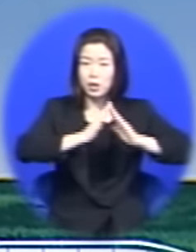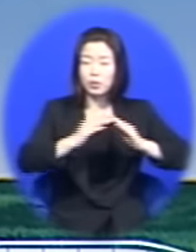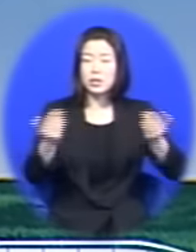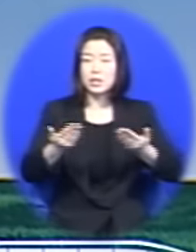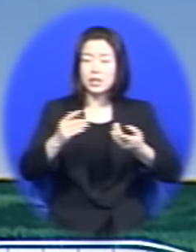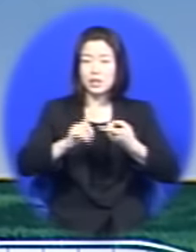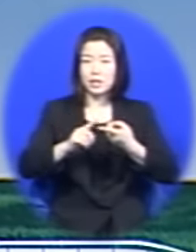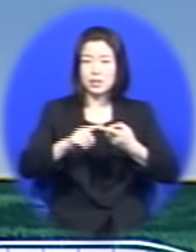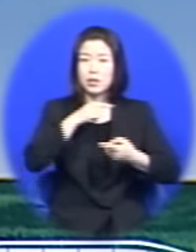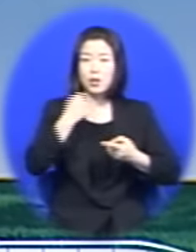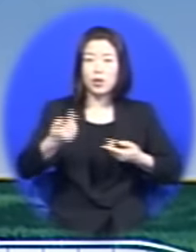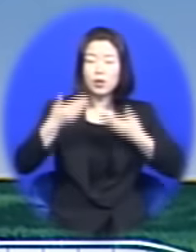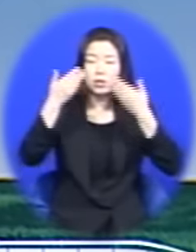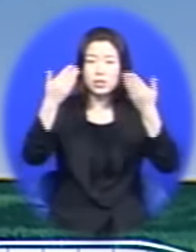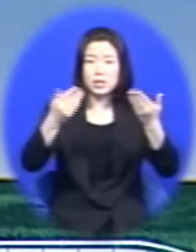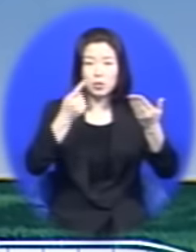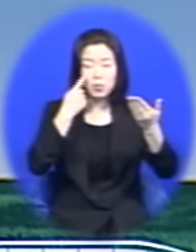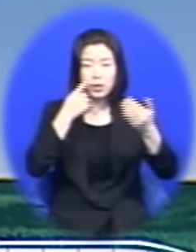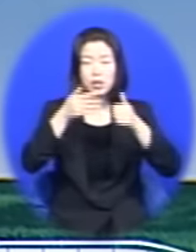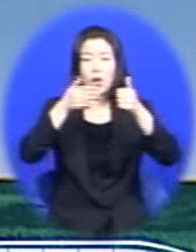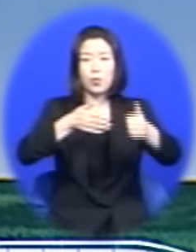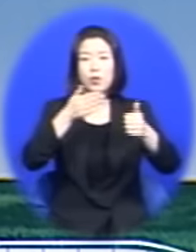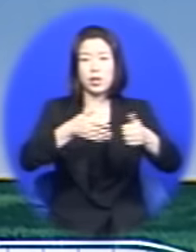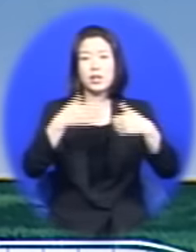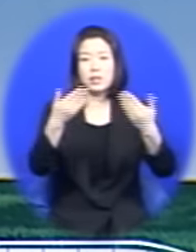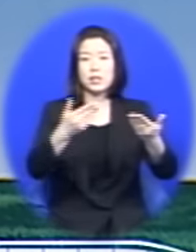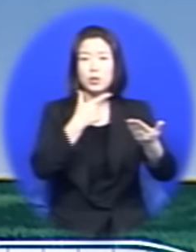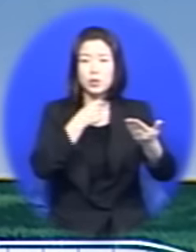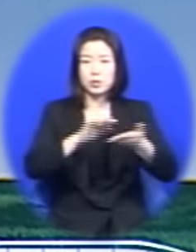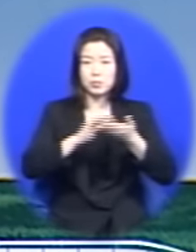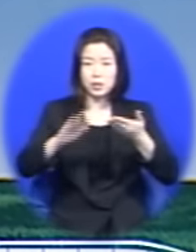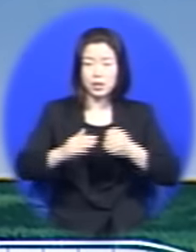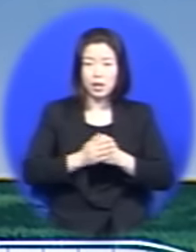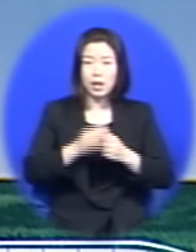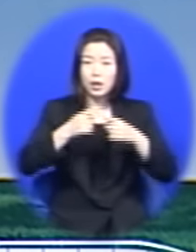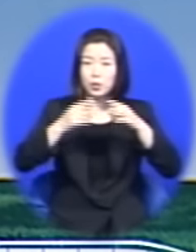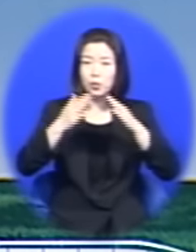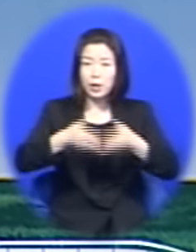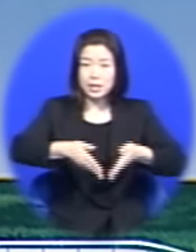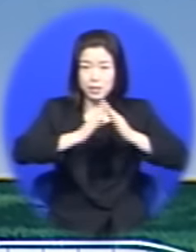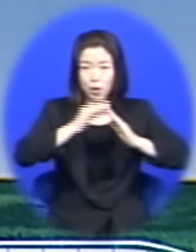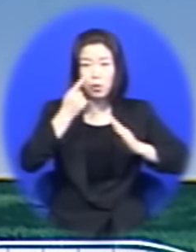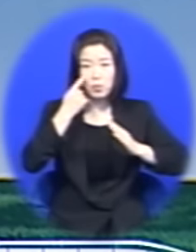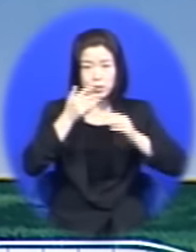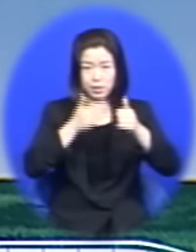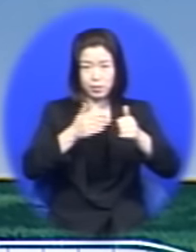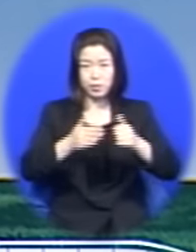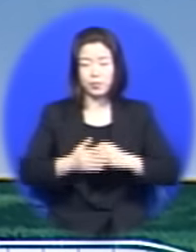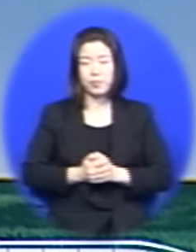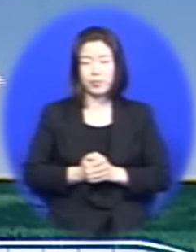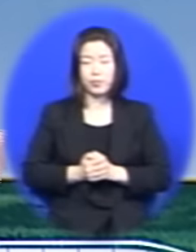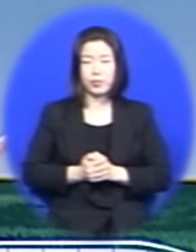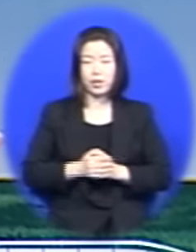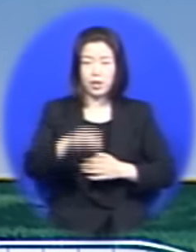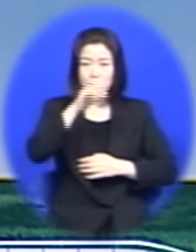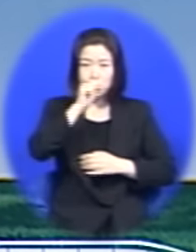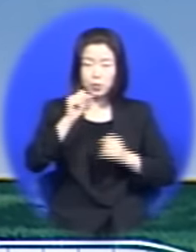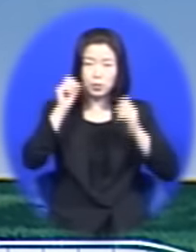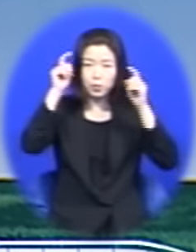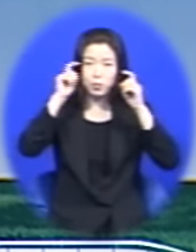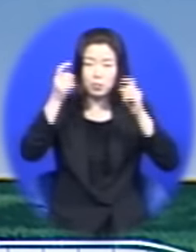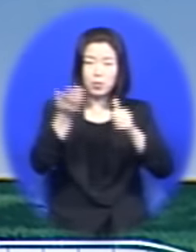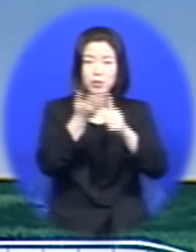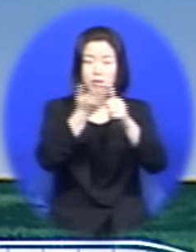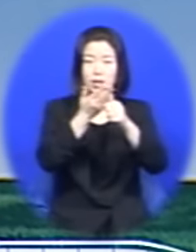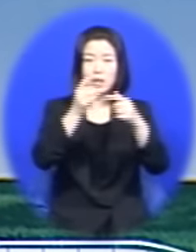위하여 헌신해 보시기를 권합니다. 여러분, 교회를 세워보세요. 선한 목자 교회를 세우라는